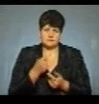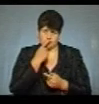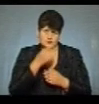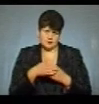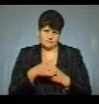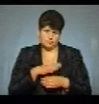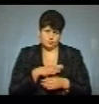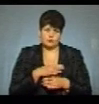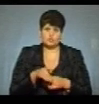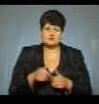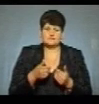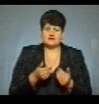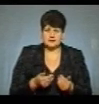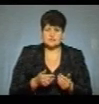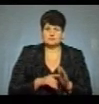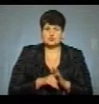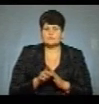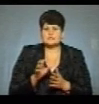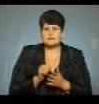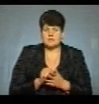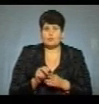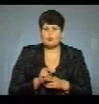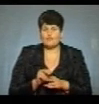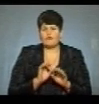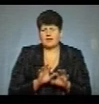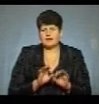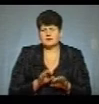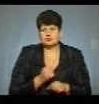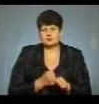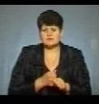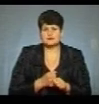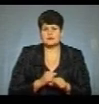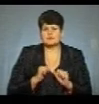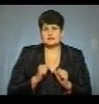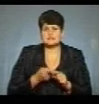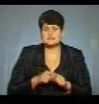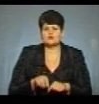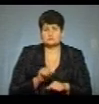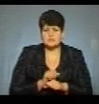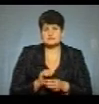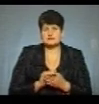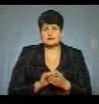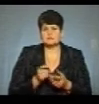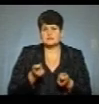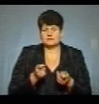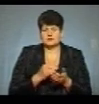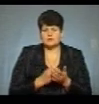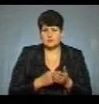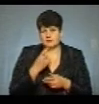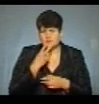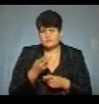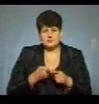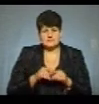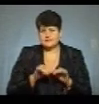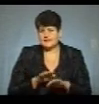нас було звернення, ми спочатку займалися профілактичною роботою, намагалися це призупинити, складали адміністративні протоколи, побачили, що це